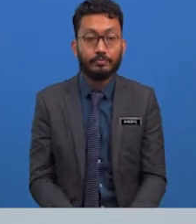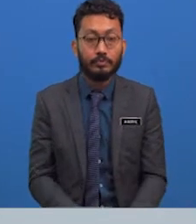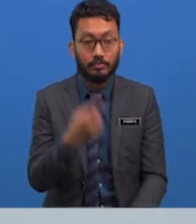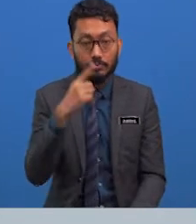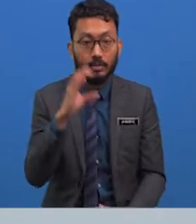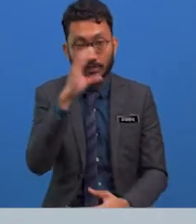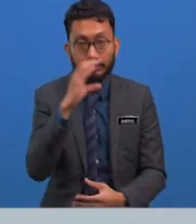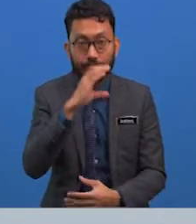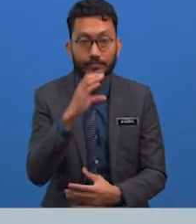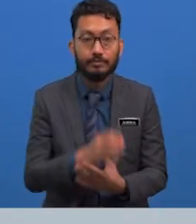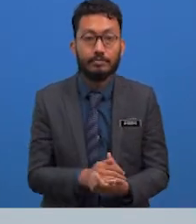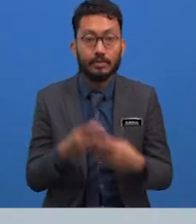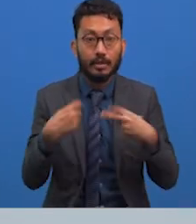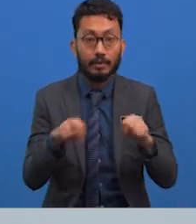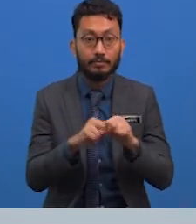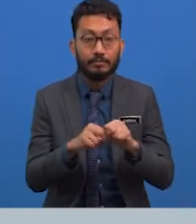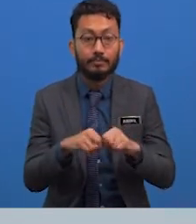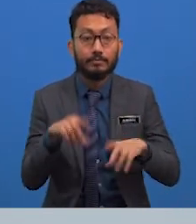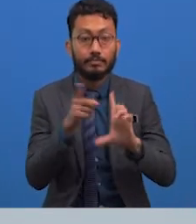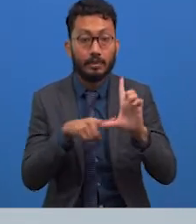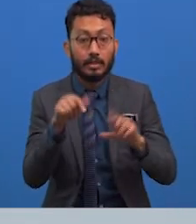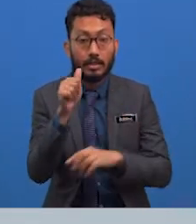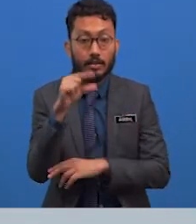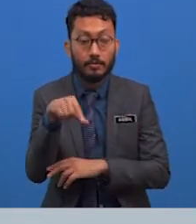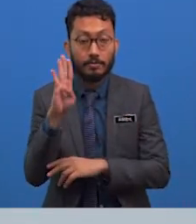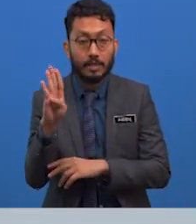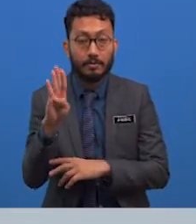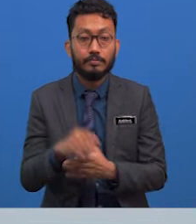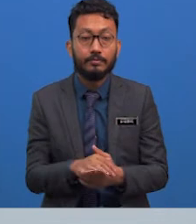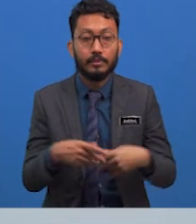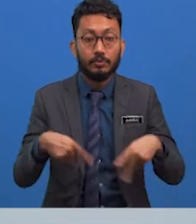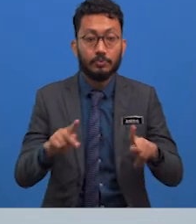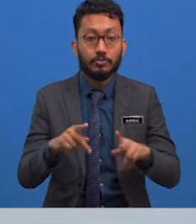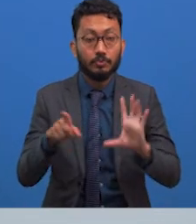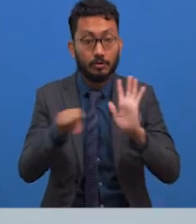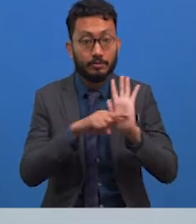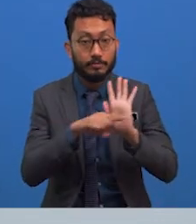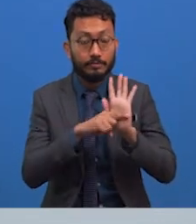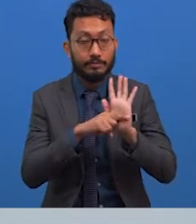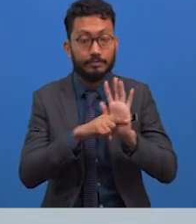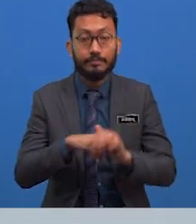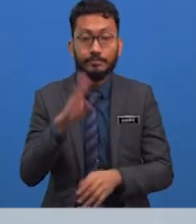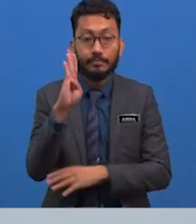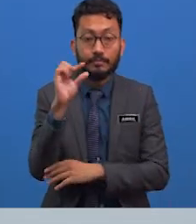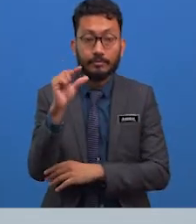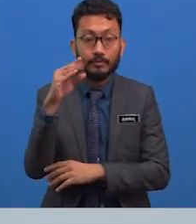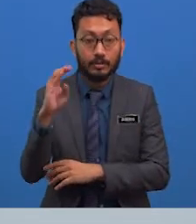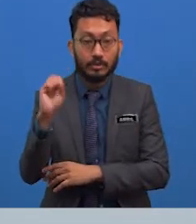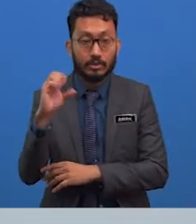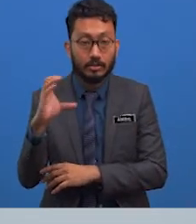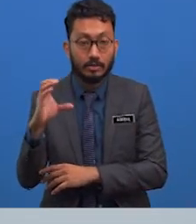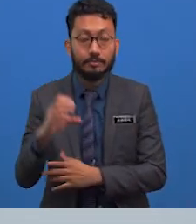untuk mencari nilai sudut AQB, murid-murid hanya perlu menolak nilai sudut BQC dari